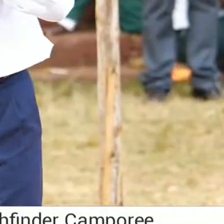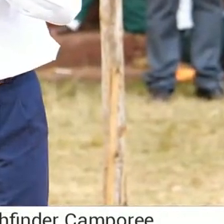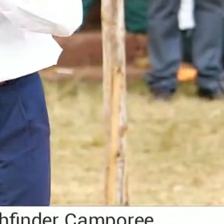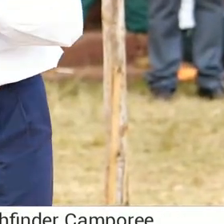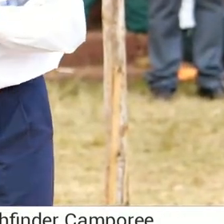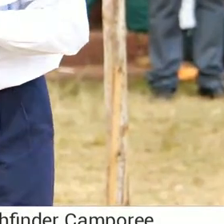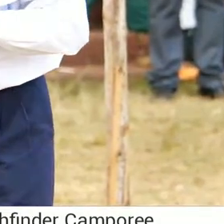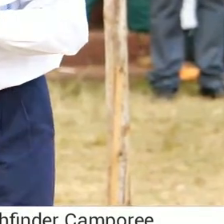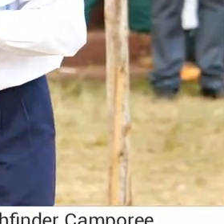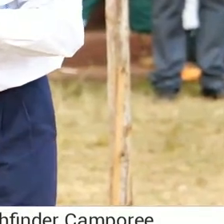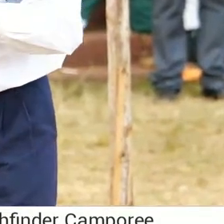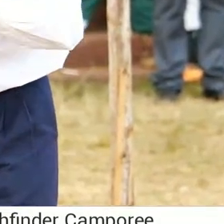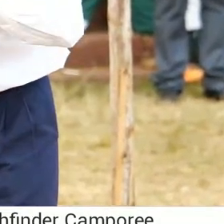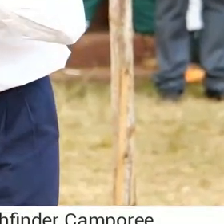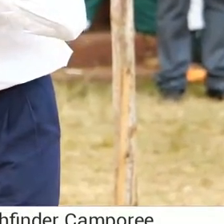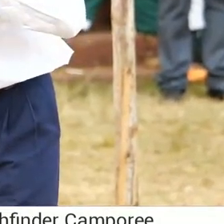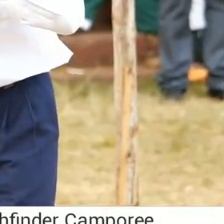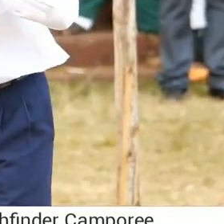Ayaya.